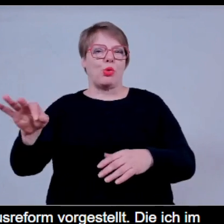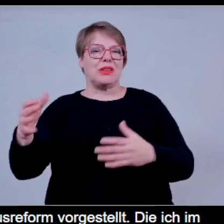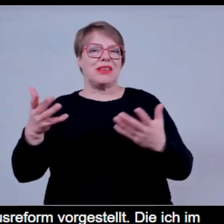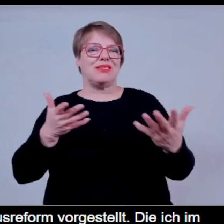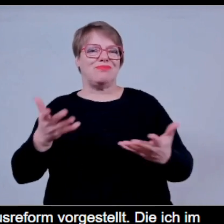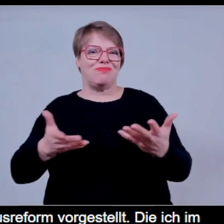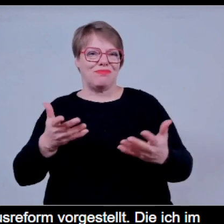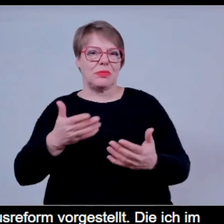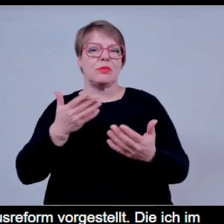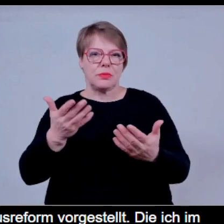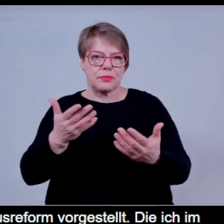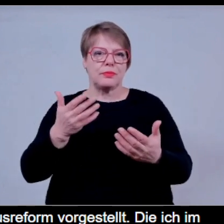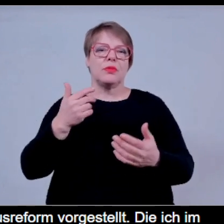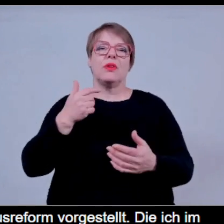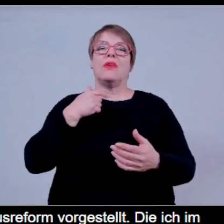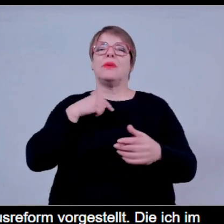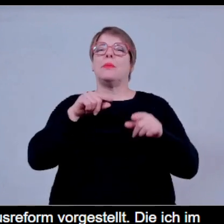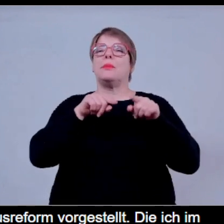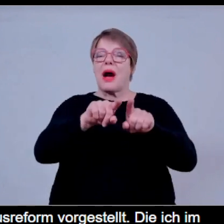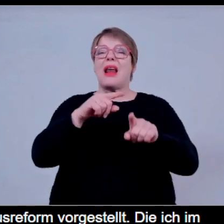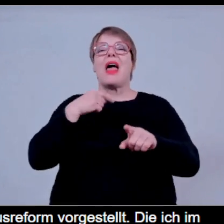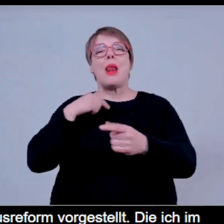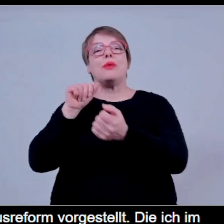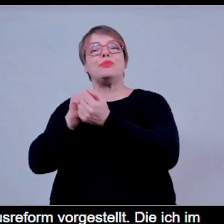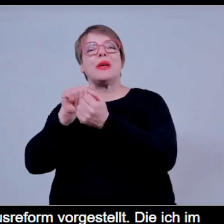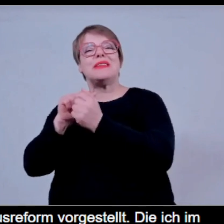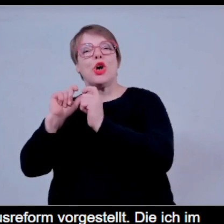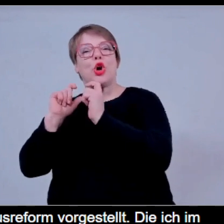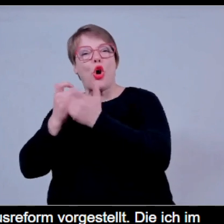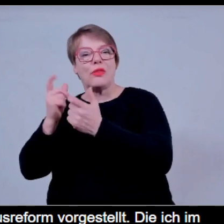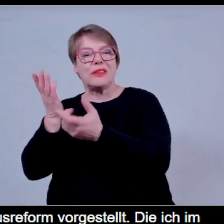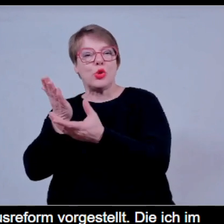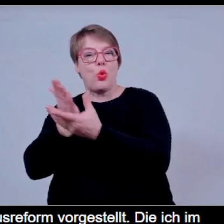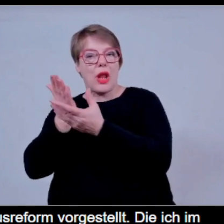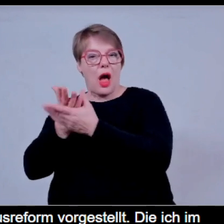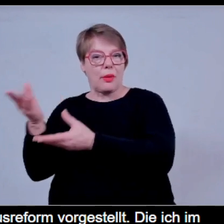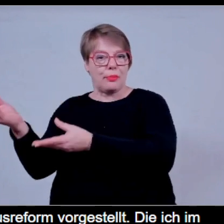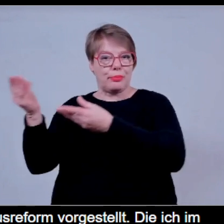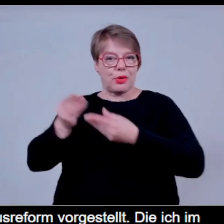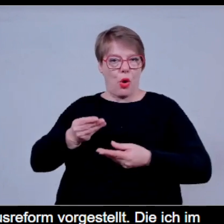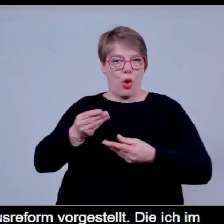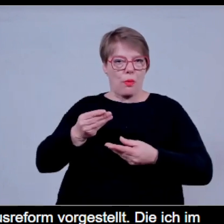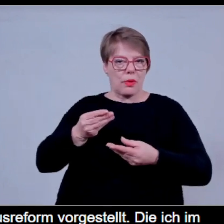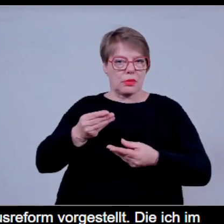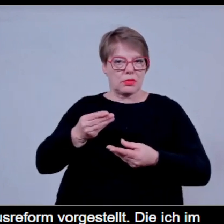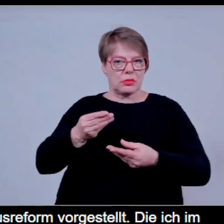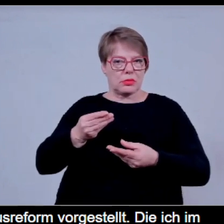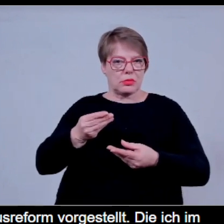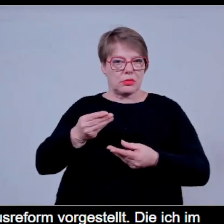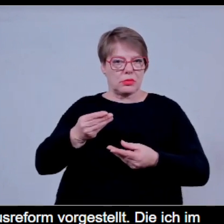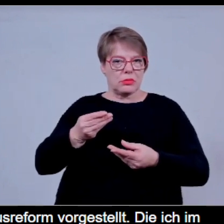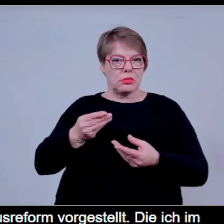Was bringt es für die ländlichen Räume? Wie ist es dann mit dem kompatibel, was wir wollen, dass eine gute Versorgung